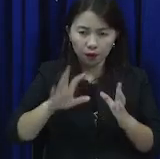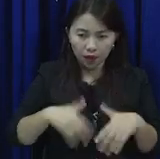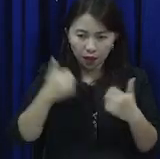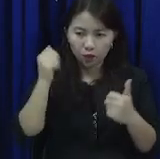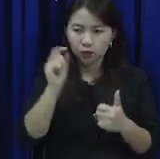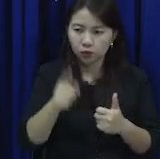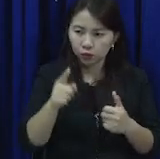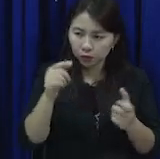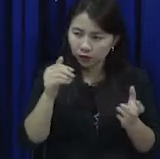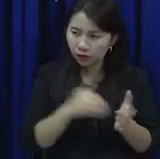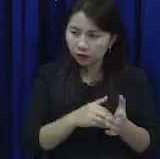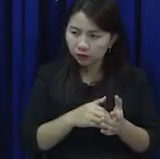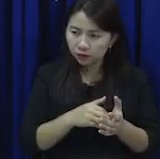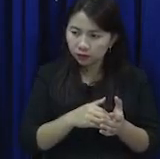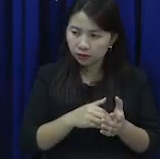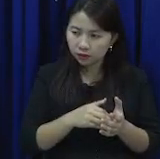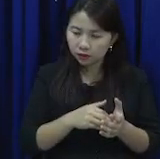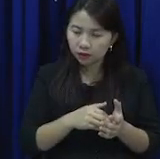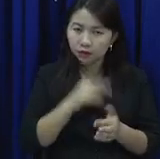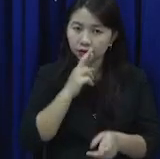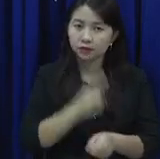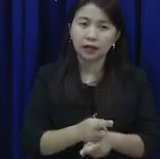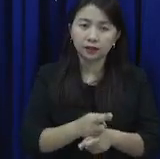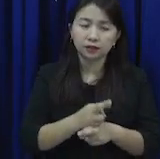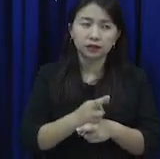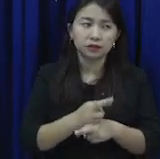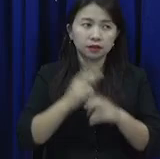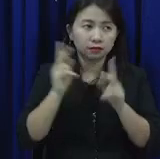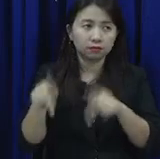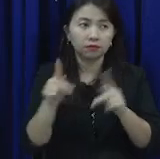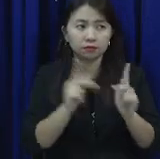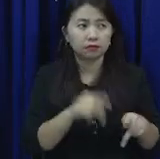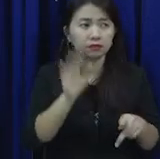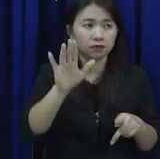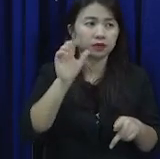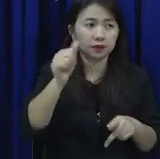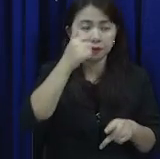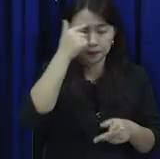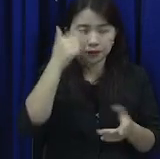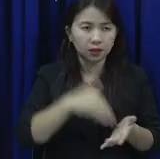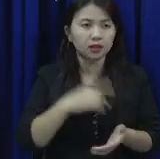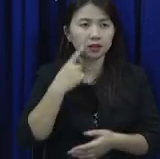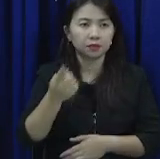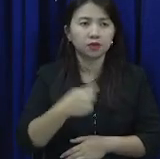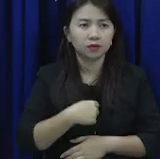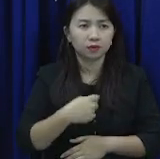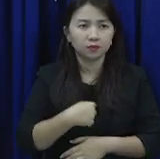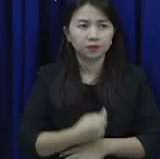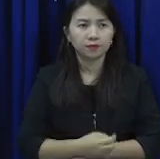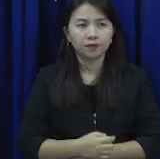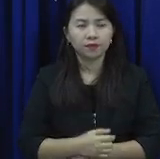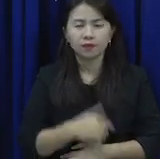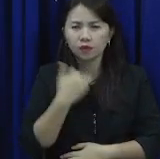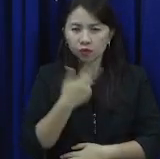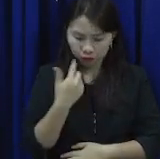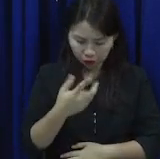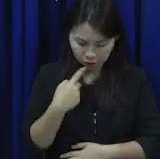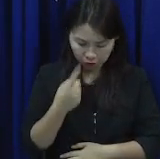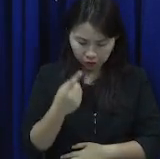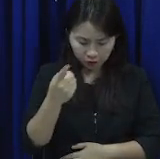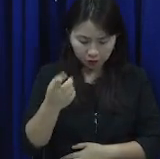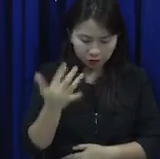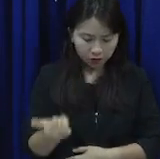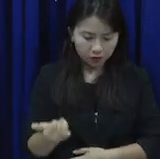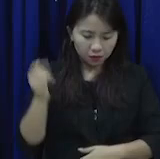will Uh properly cultivate yourself Sa bagay na ito It's because Sabi ko nga young people Sino bang magsasabi sa inyo yan tandaan niyo ang mundo ay